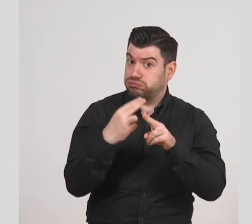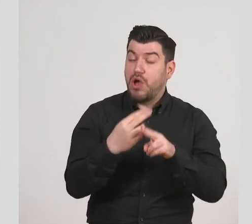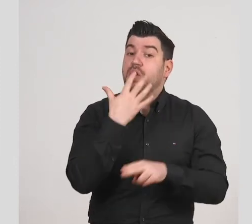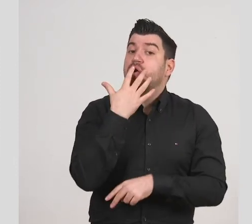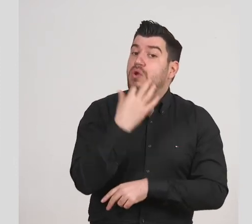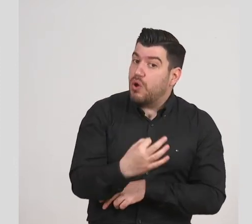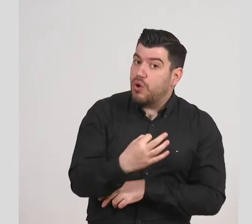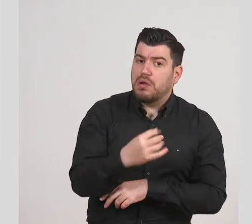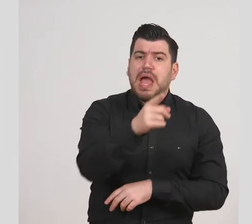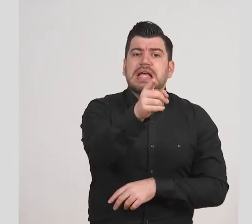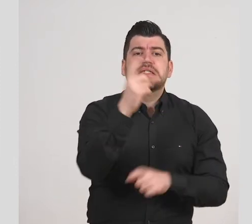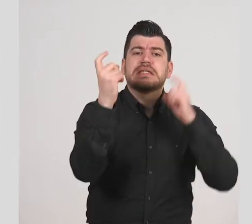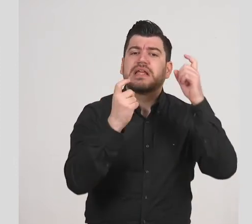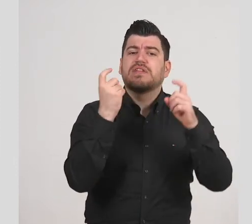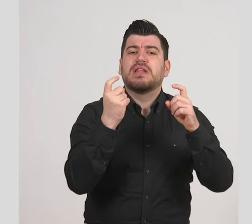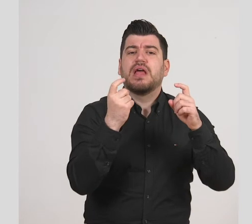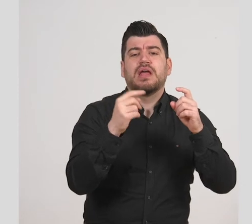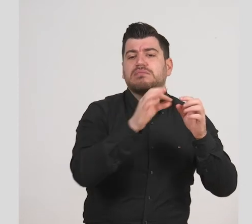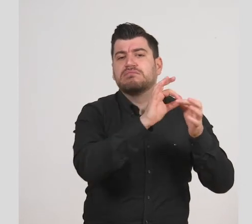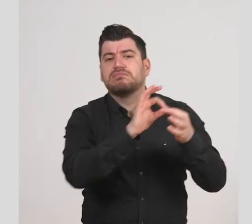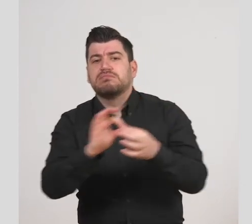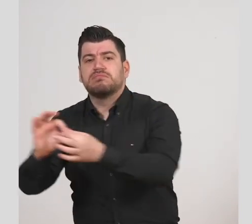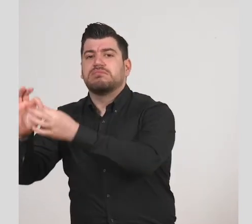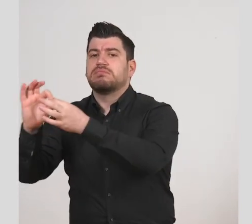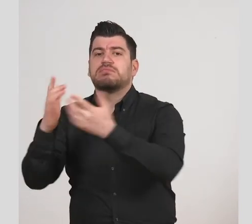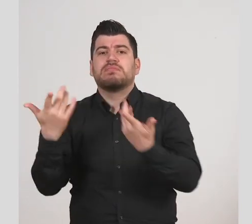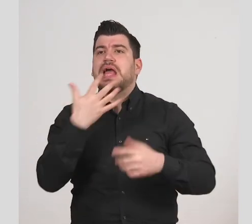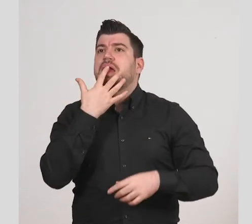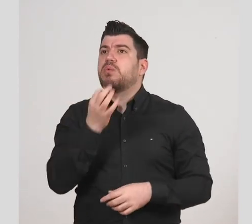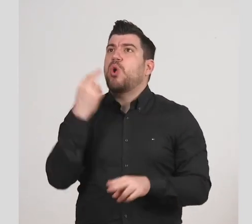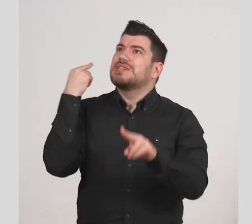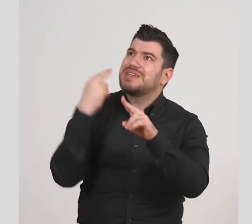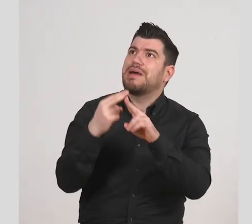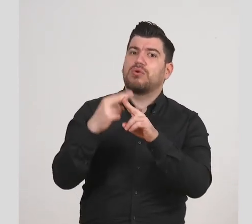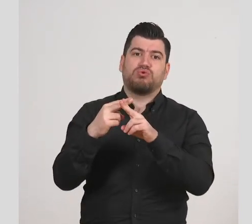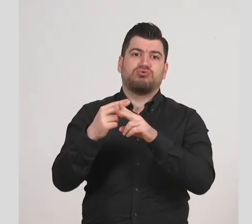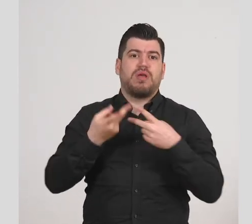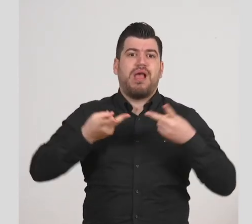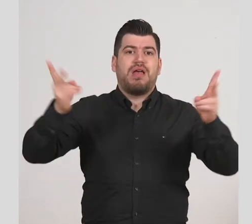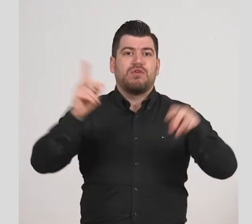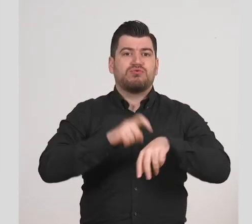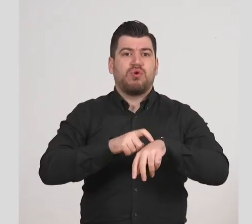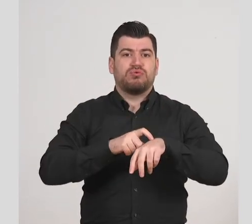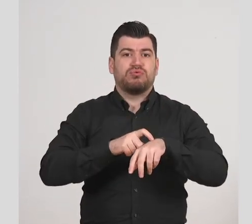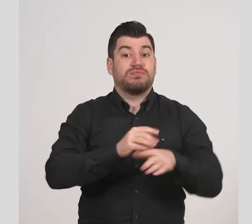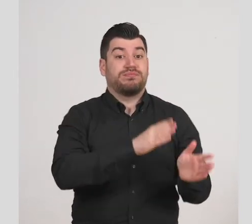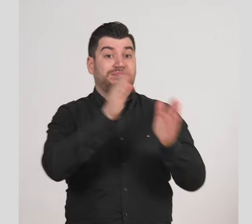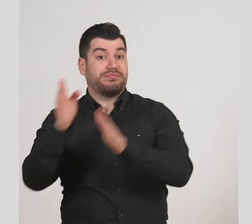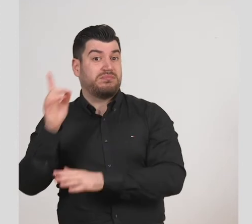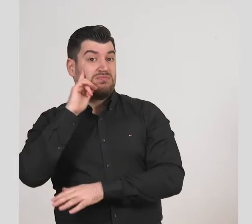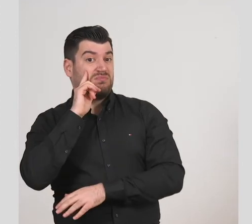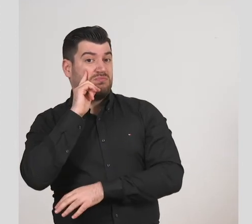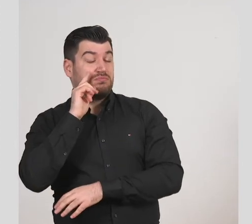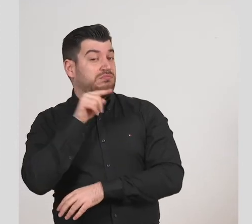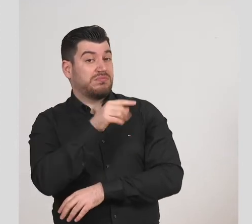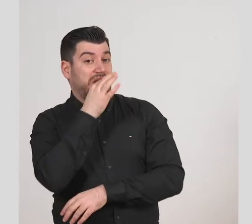αφήνω ελεύθερο για να σκεφτείτε εσείς. Για ποιους λόγους είναι ελεύθερος, είναι σημαντικός ο ελεύθερος χρόνος. Όμως έρχεται το